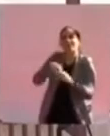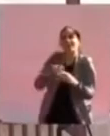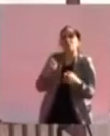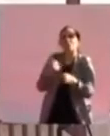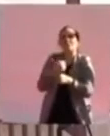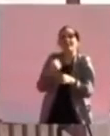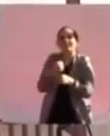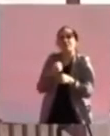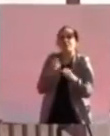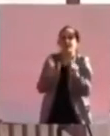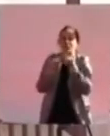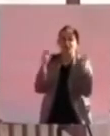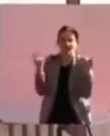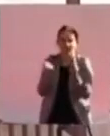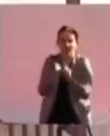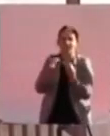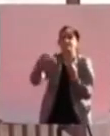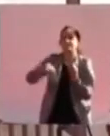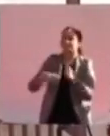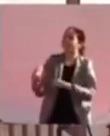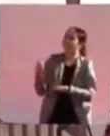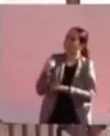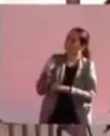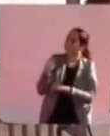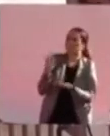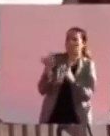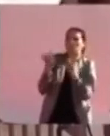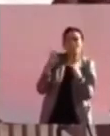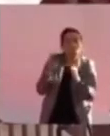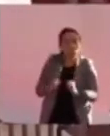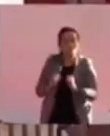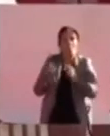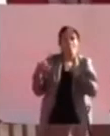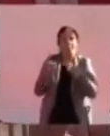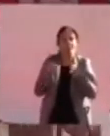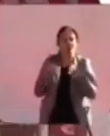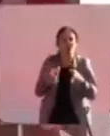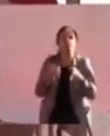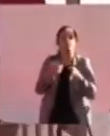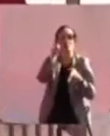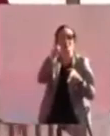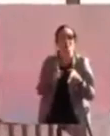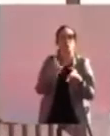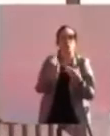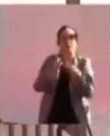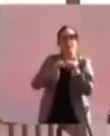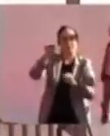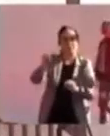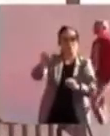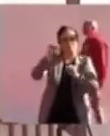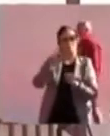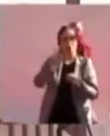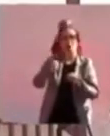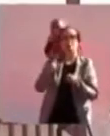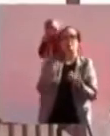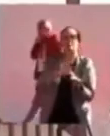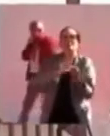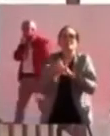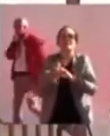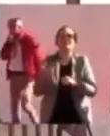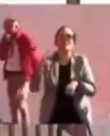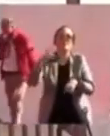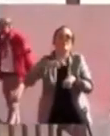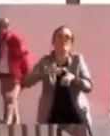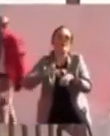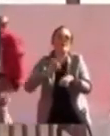mi è stato chiesto di parlare del percorso che porta una o un diplomato a diventare un medico pienamente formato è inserito nel